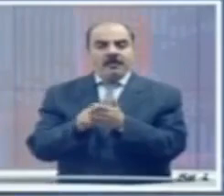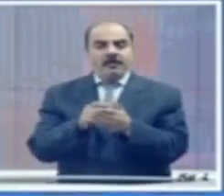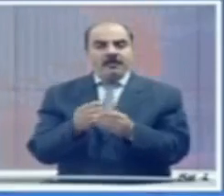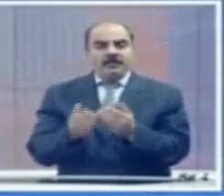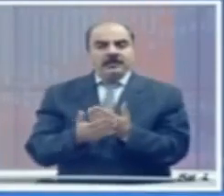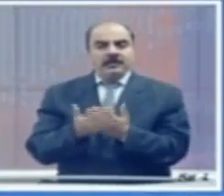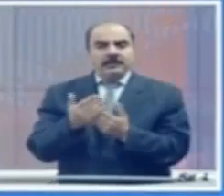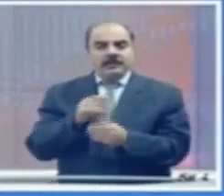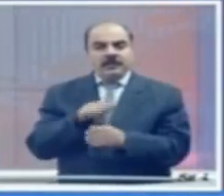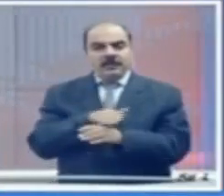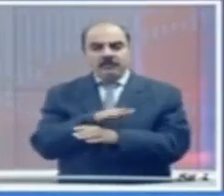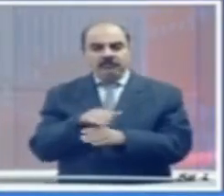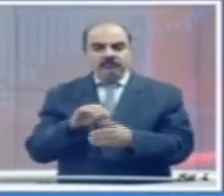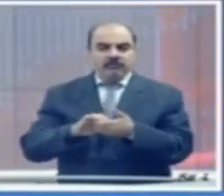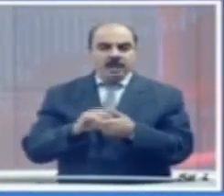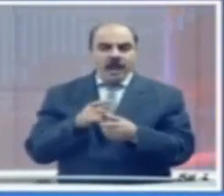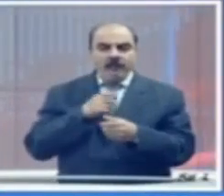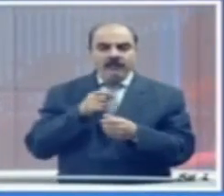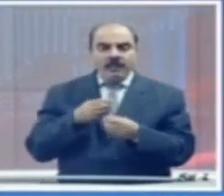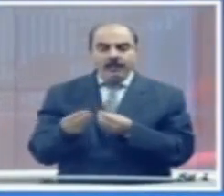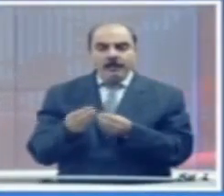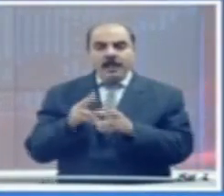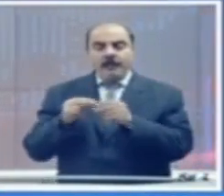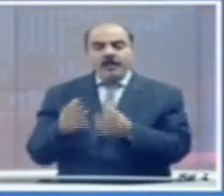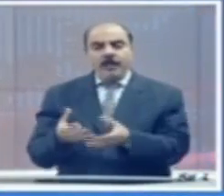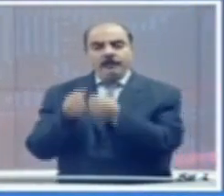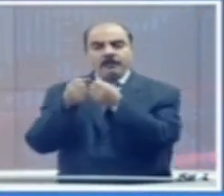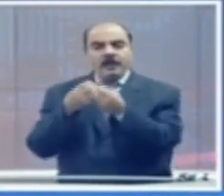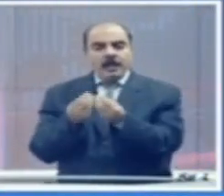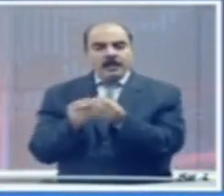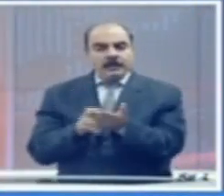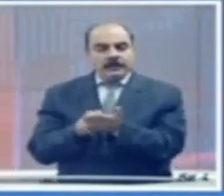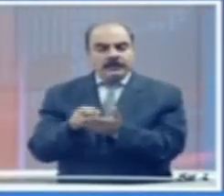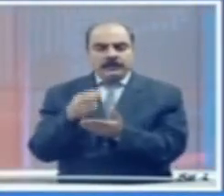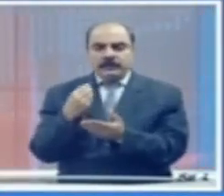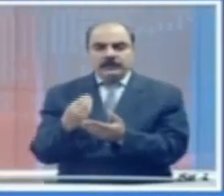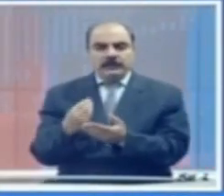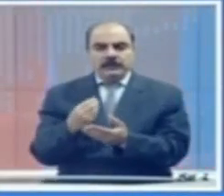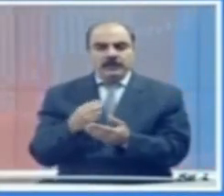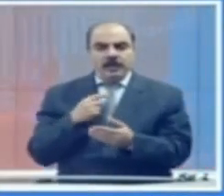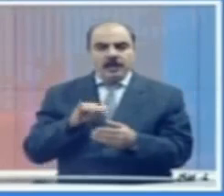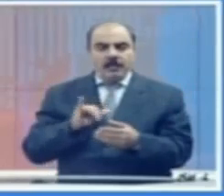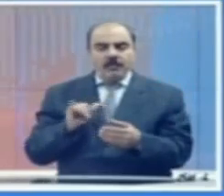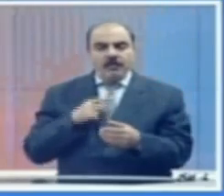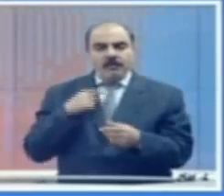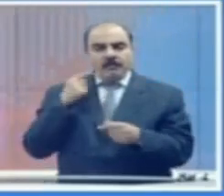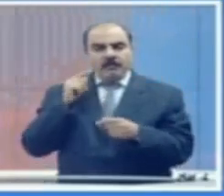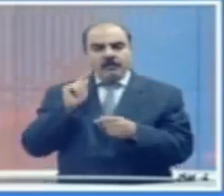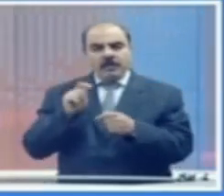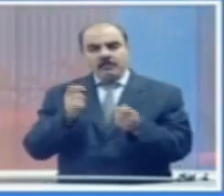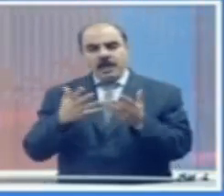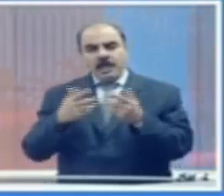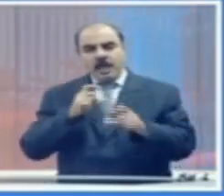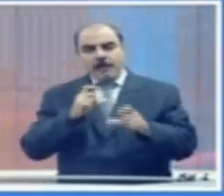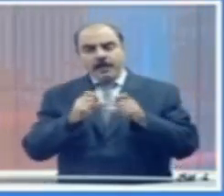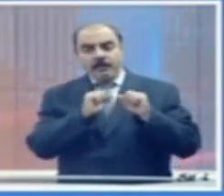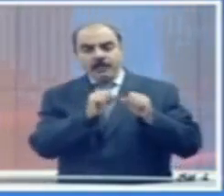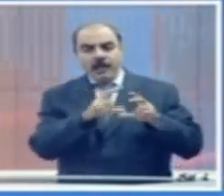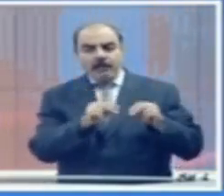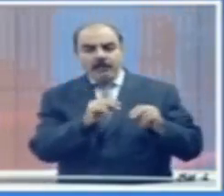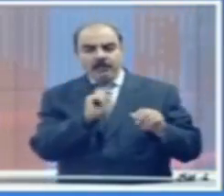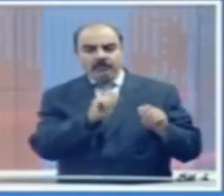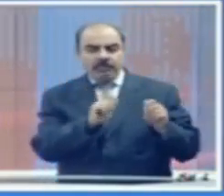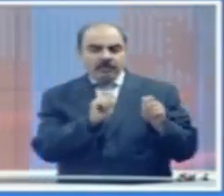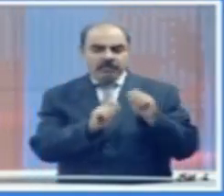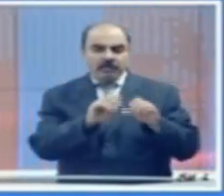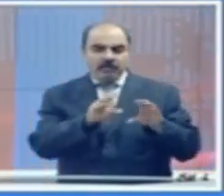تنفيذ أي إجراءات مطلوبة في خارطة الطريق الفرنسية للبنان، كما لم يتم تنفيذ أي شيء فيما